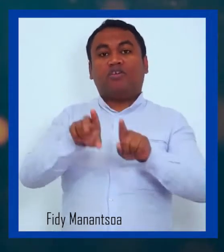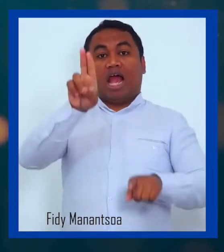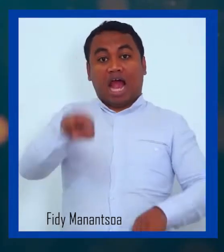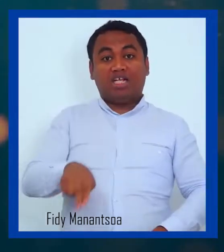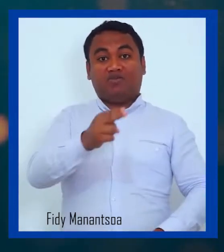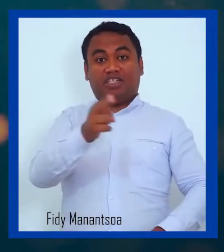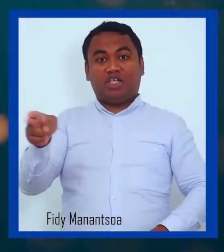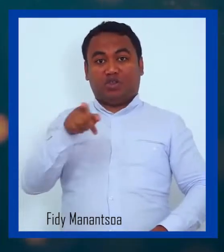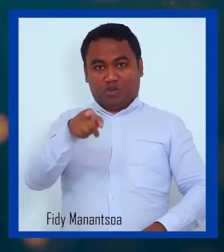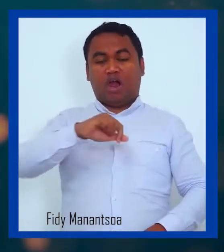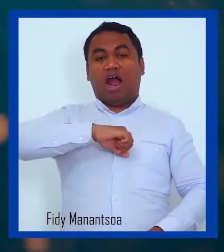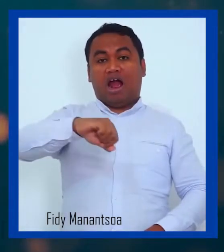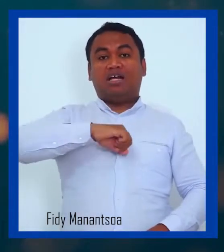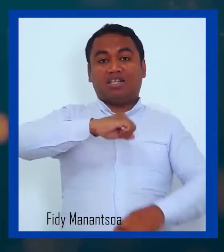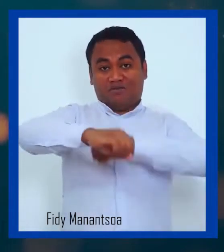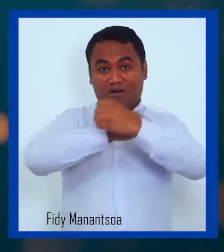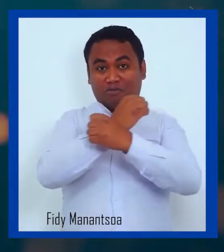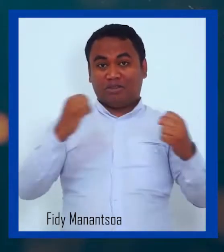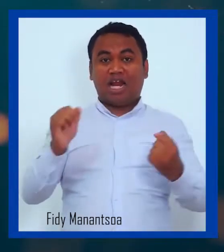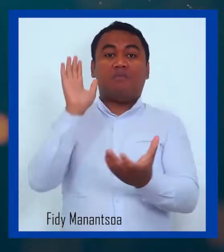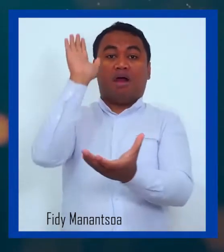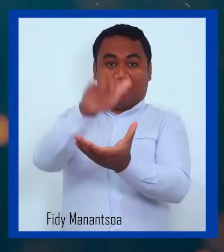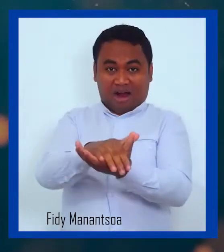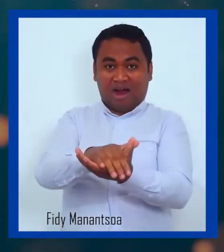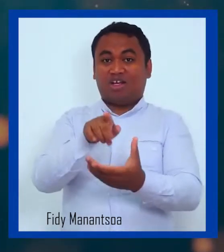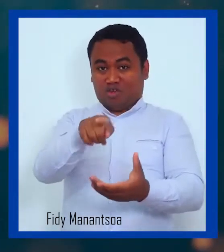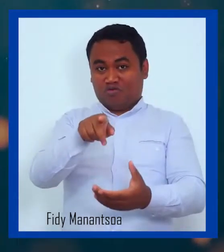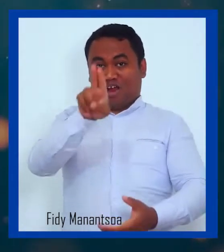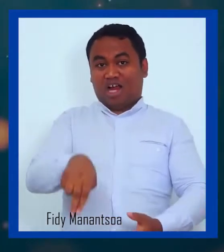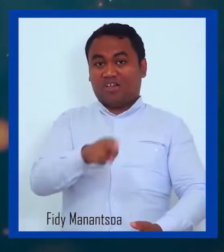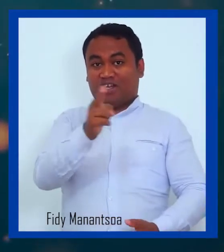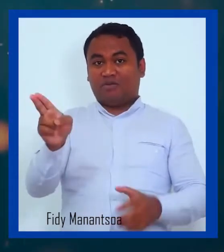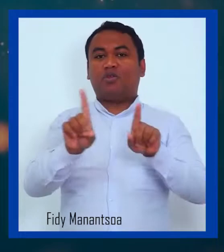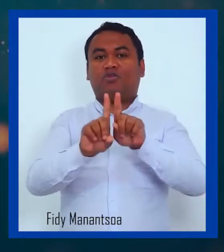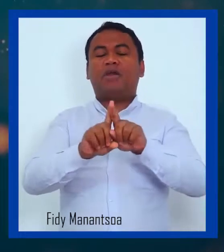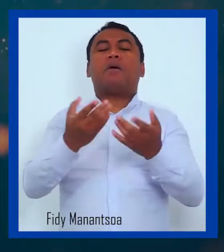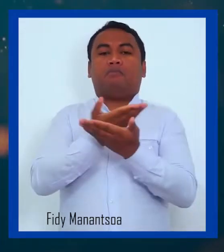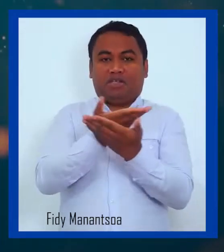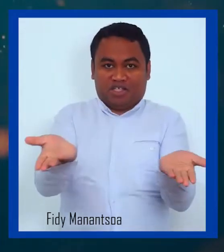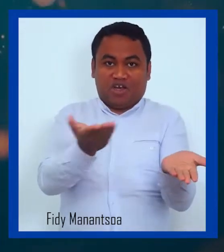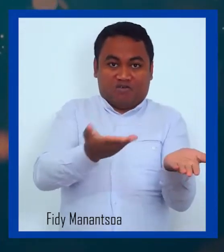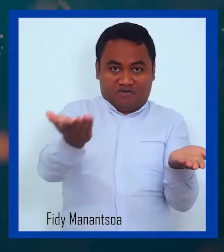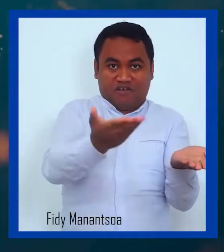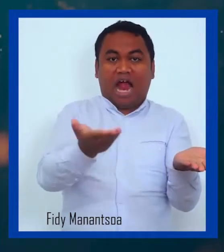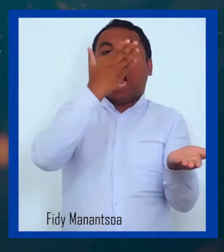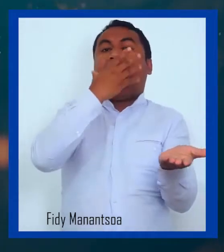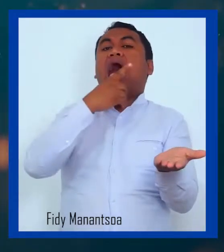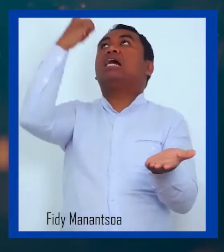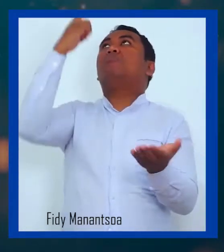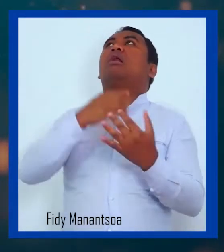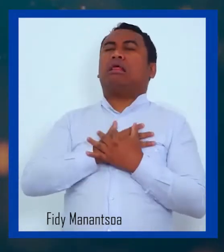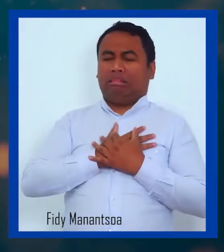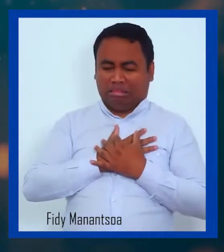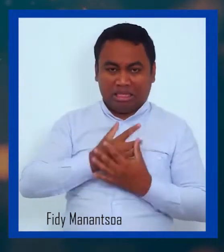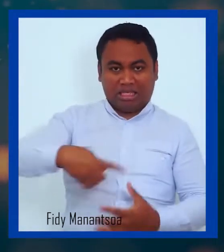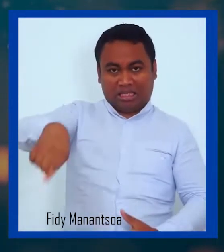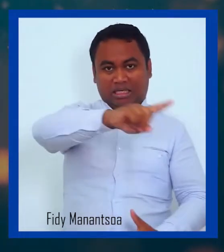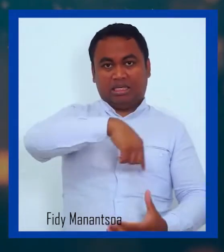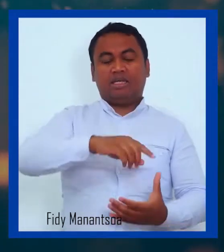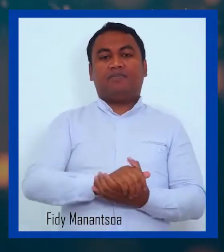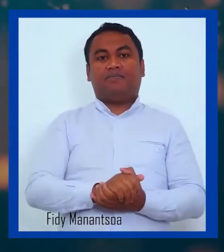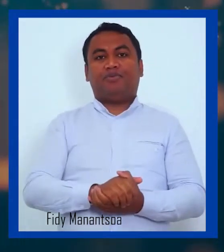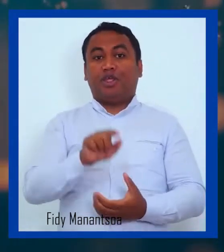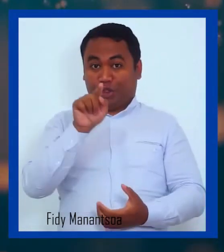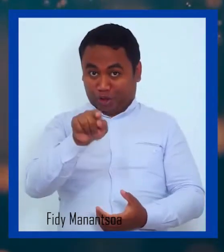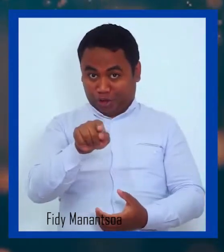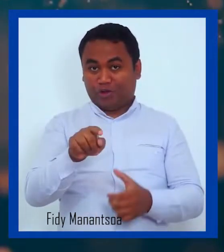ilay azo fijaliana izay. Ilay asa-pamonjena mahagaga nataon'i Jesosy teo ambony hazo fijaliana io no maneho antsika ny fitiavan'Andriamanitra. Izany